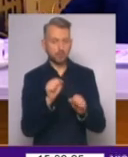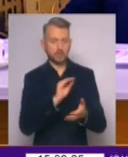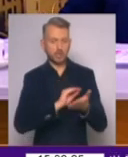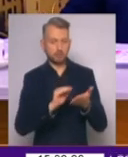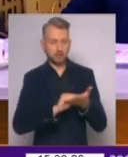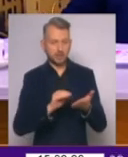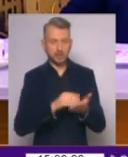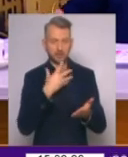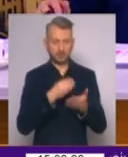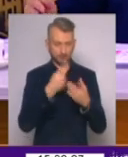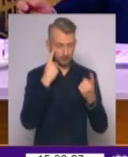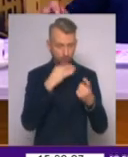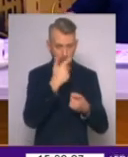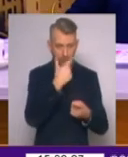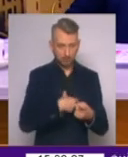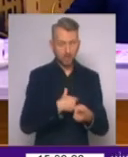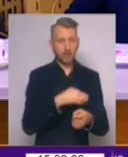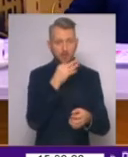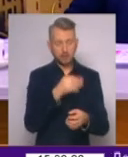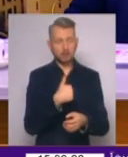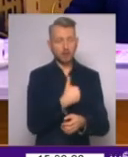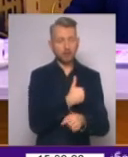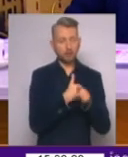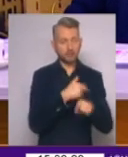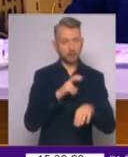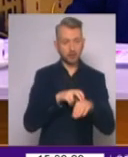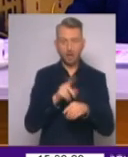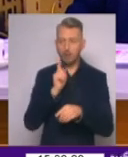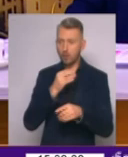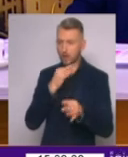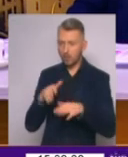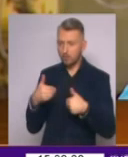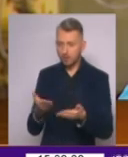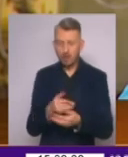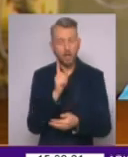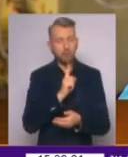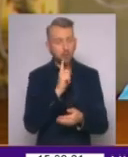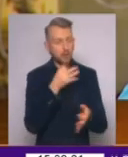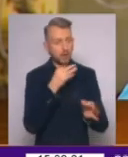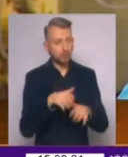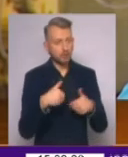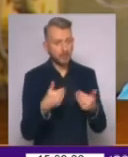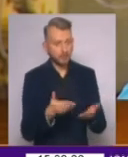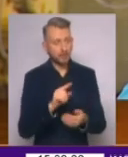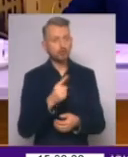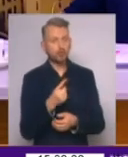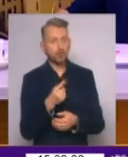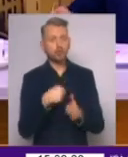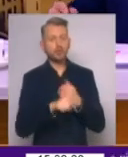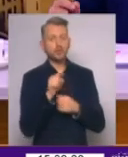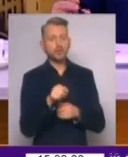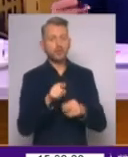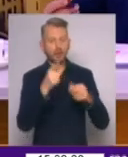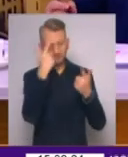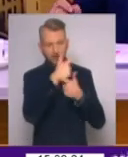написати свої дані і, звичайно, сказати, хочу лікуватися в цього лікаря. Поки що це рекомендаційне, правильно? Поки що це тільки рекомендаційно. Чому? Тому що ця